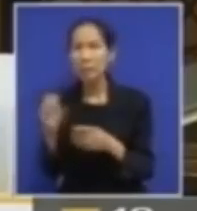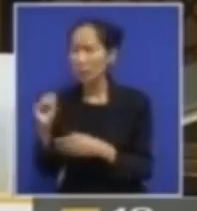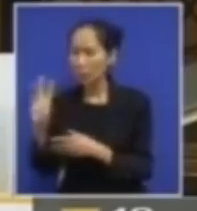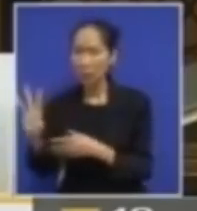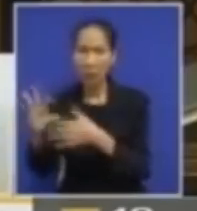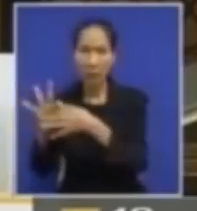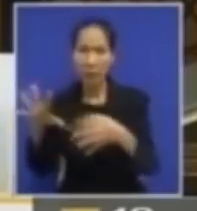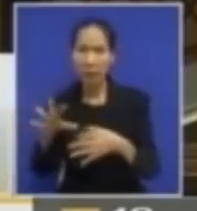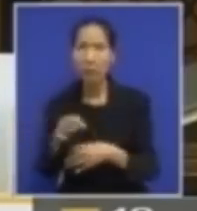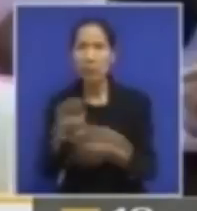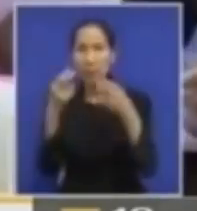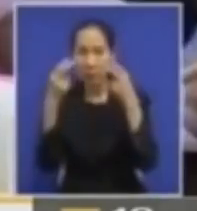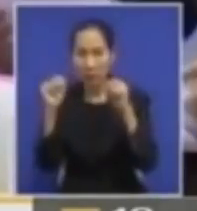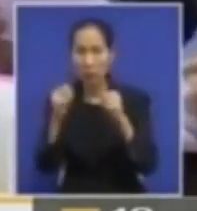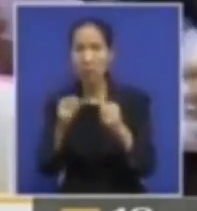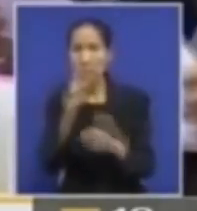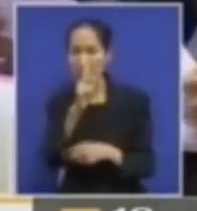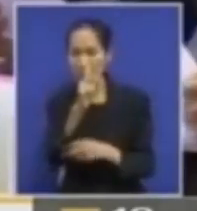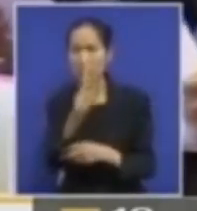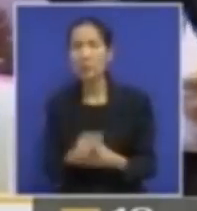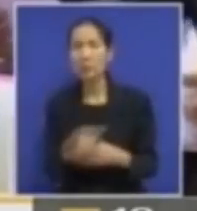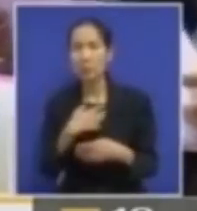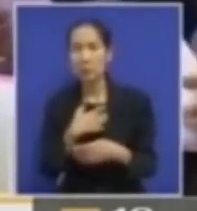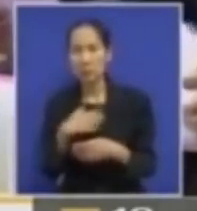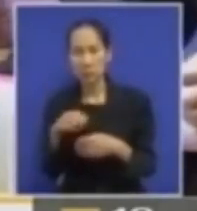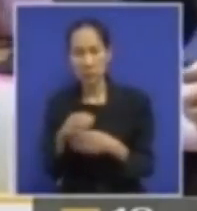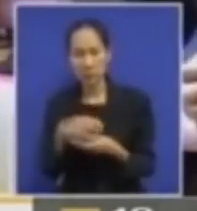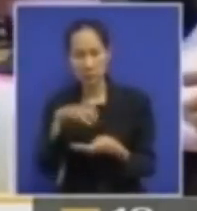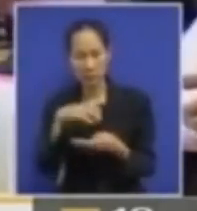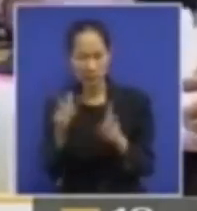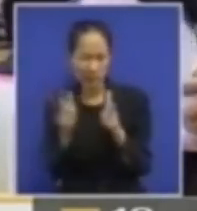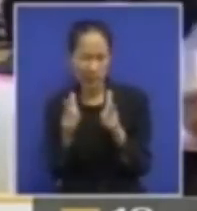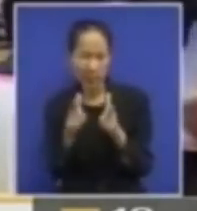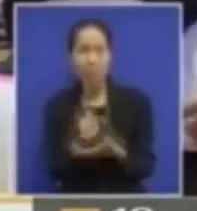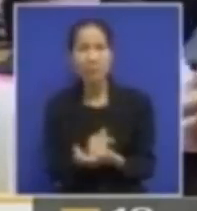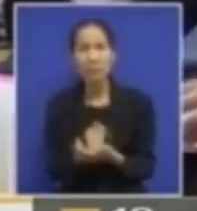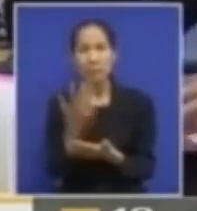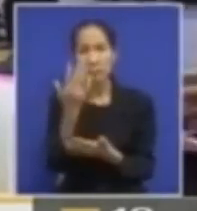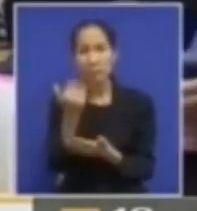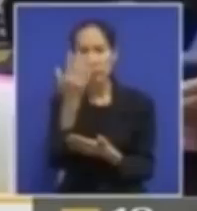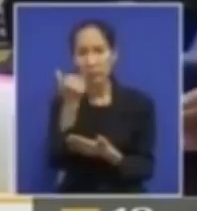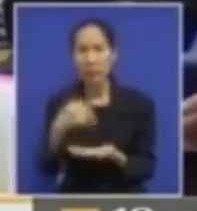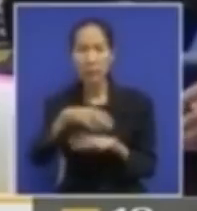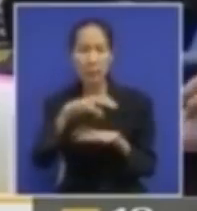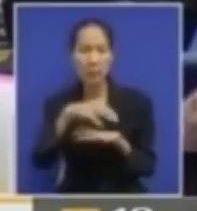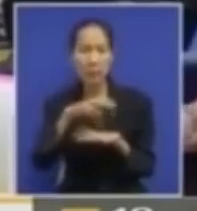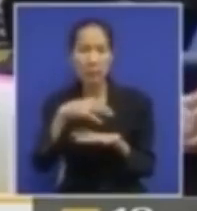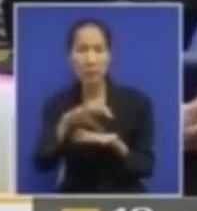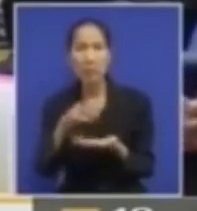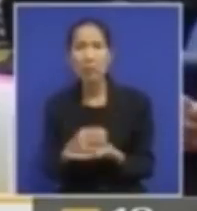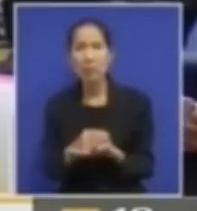ท่านประธานครับผมจะจบประเด็นนี้สั้นๆขออีก1นาทีเหตุที่ผมนำประเด็นนี้มาเรียนท่านประธานคือมันเป็นกระบวนการการ